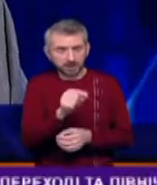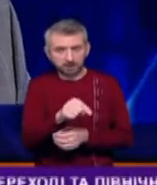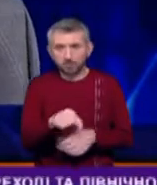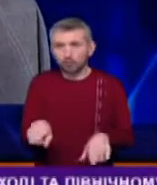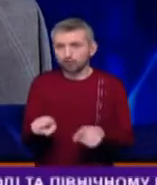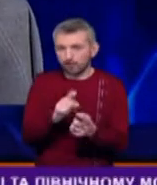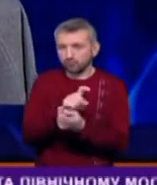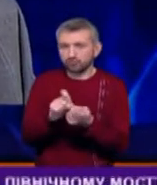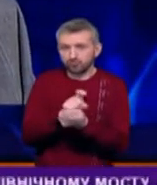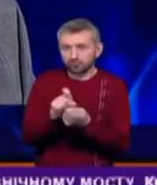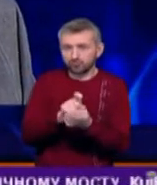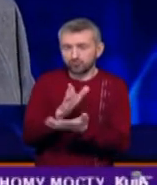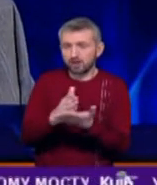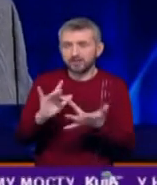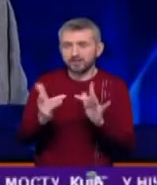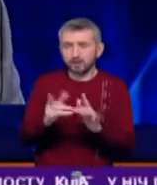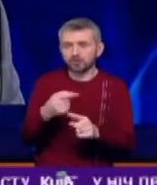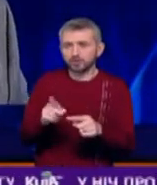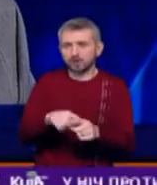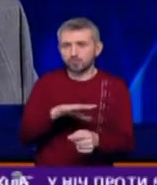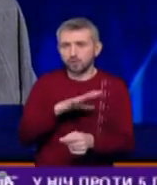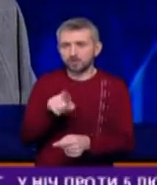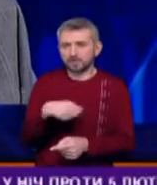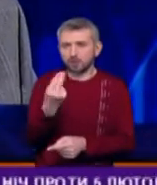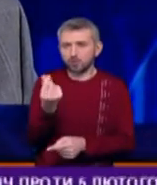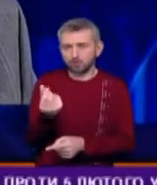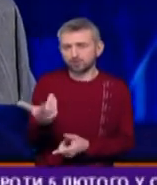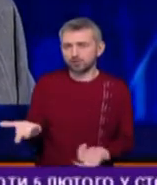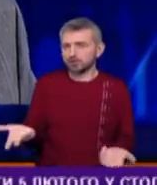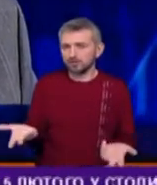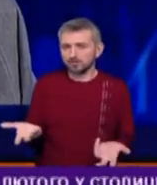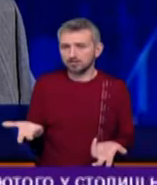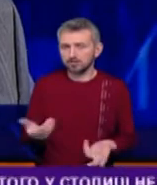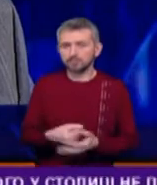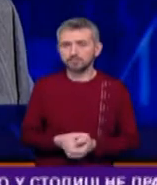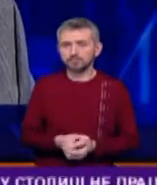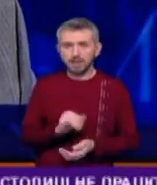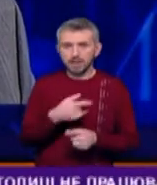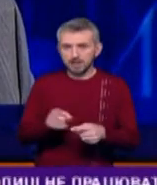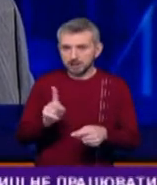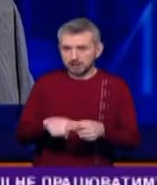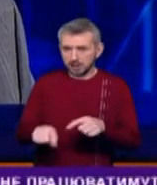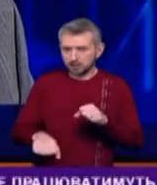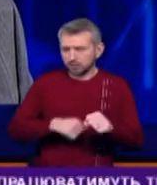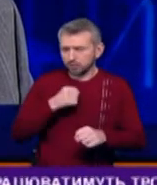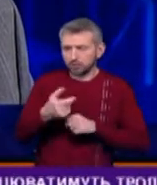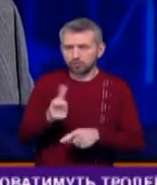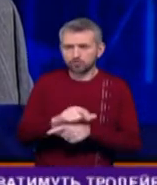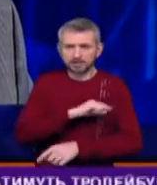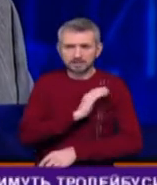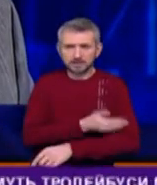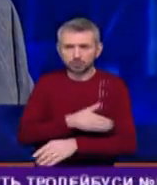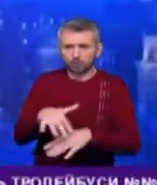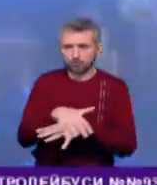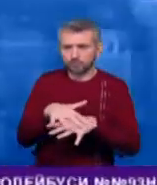ходять, принаймні, чутки в інтернеті, знову ж таки, що це було за певну матеріальну винагороду. І це збурює дуже сильно суспільство, і